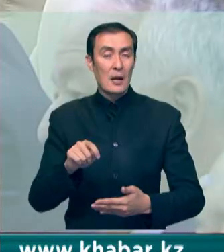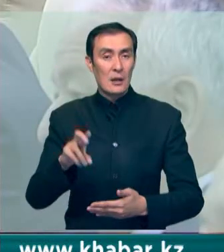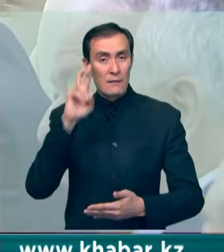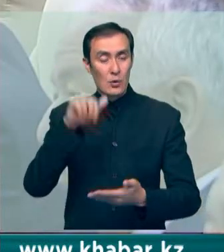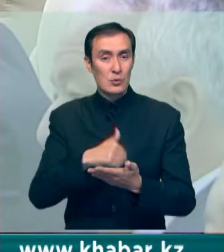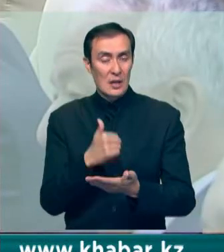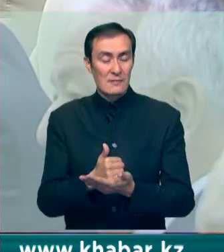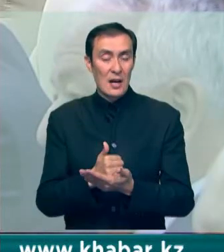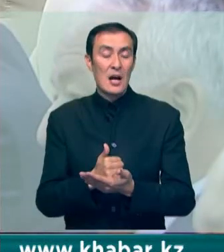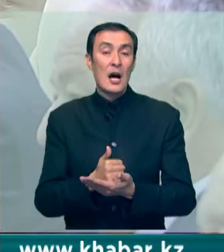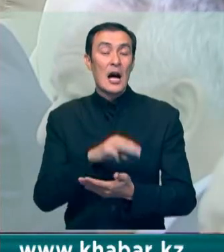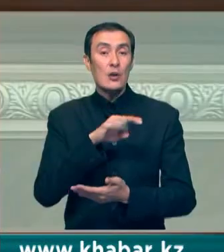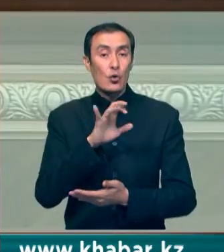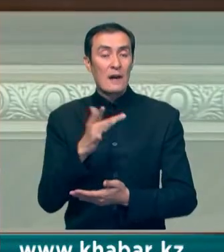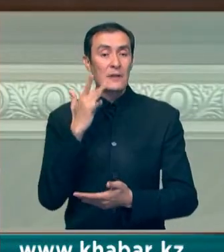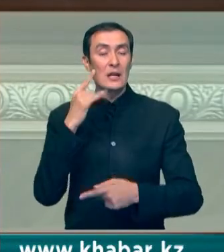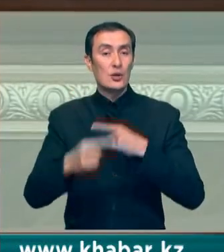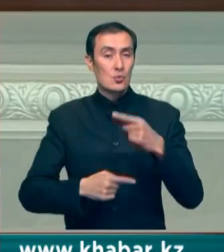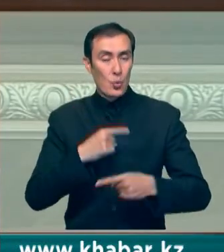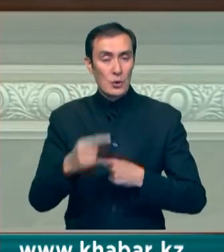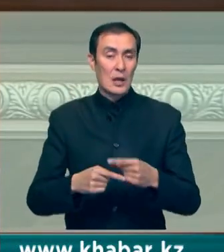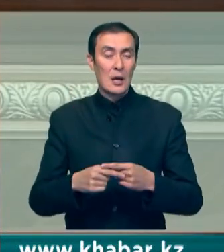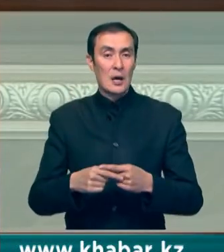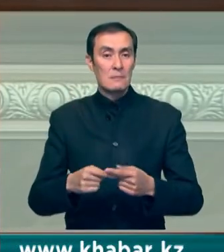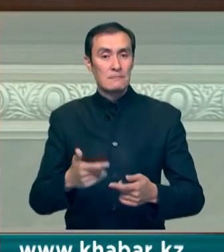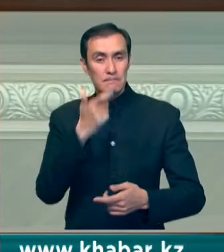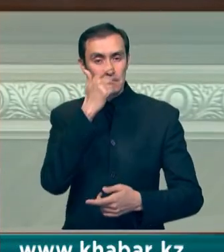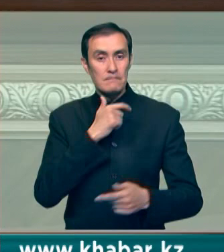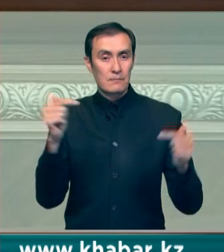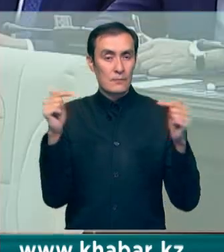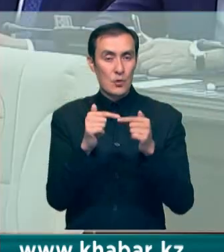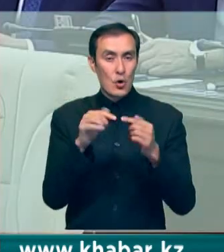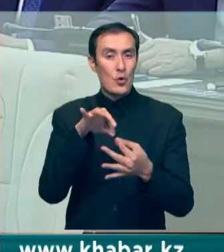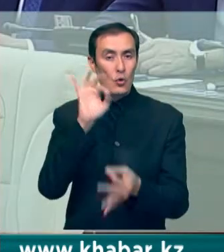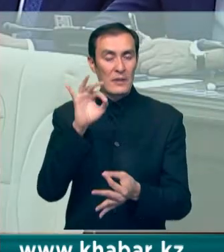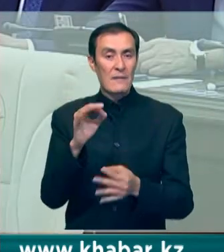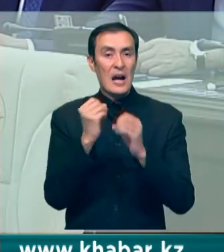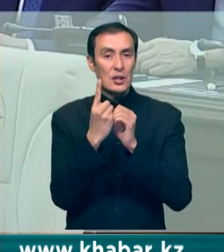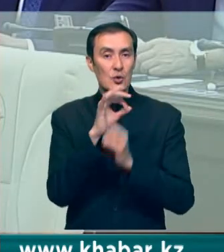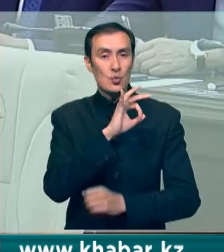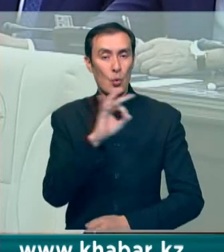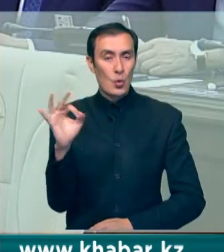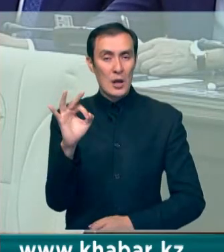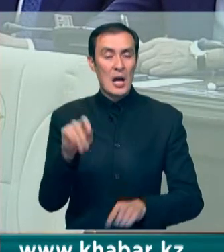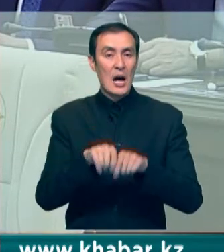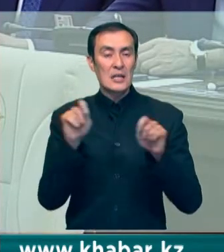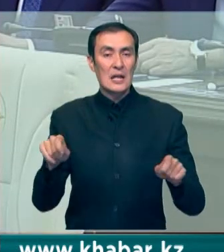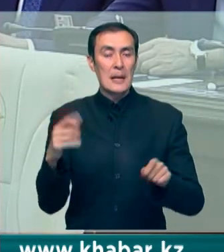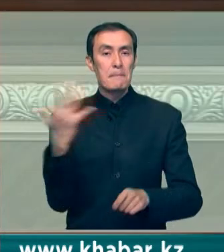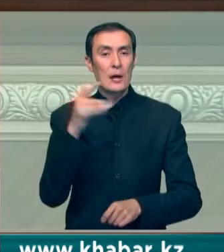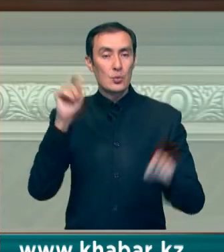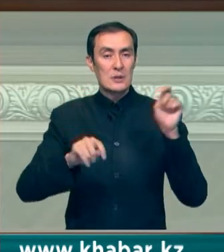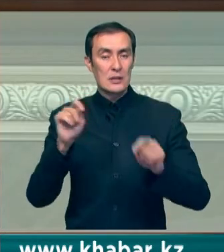А сам Касым-Жомарт Токаев традиционно проявил пунктуальность и ровно в 11:00 открыли пятую